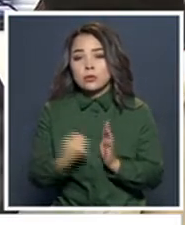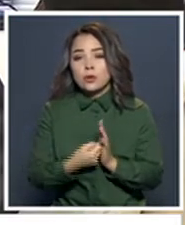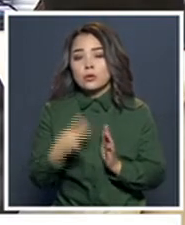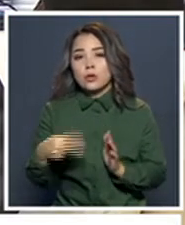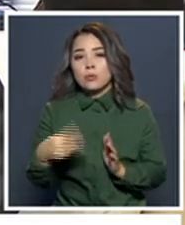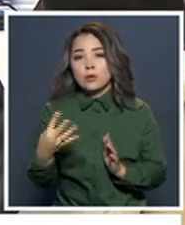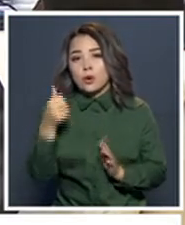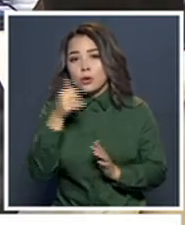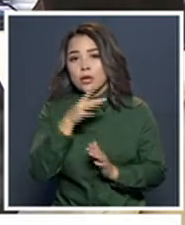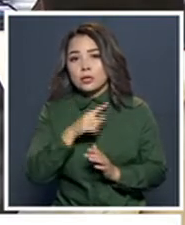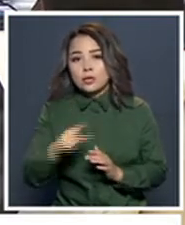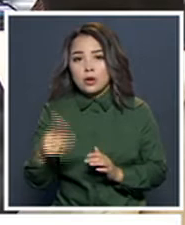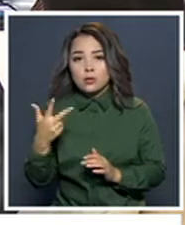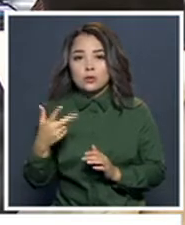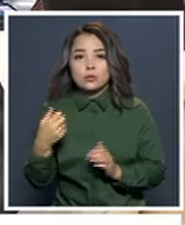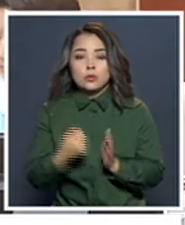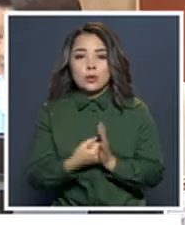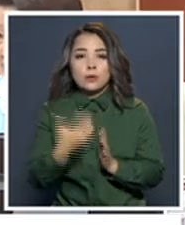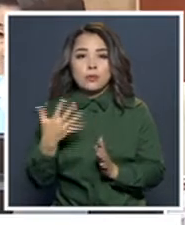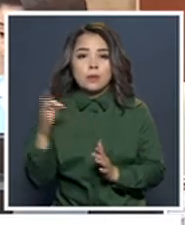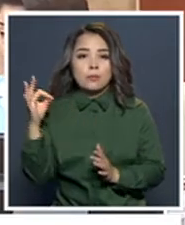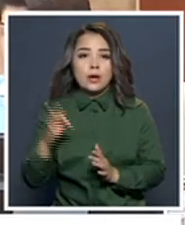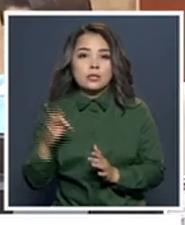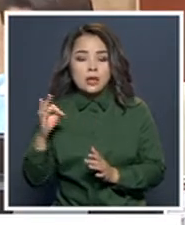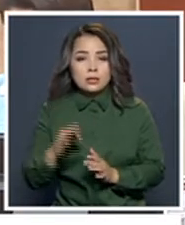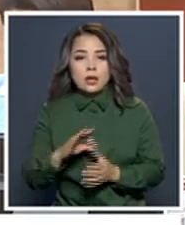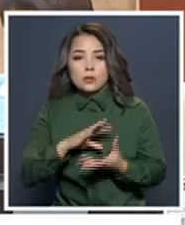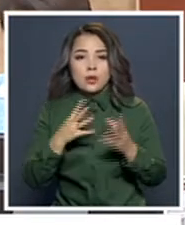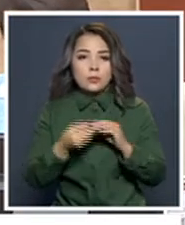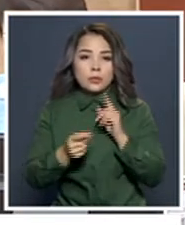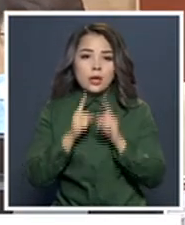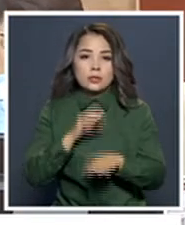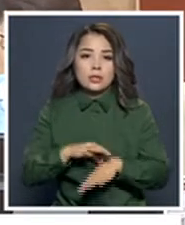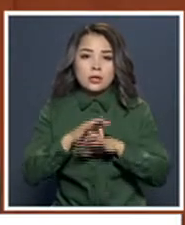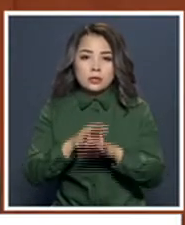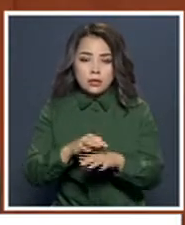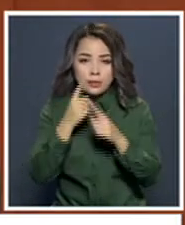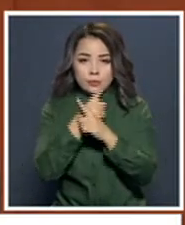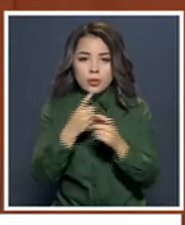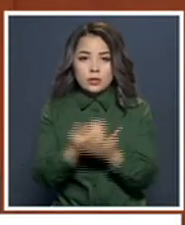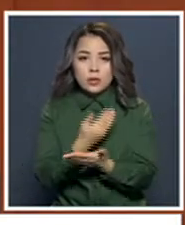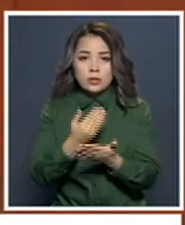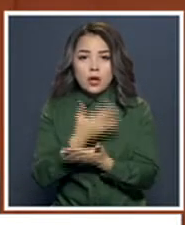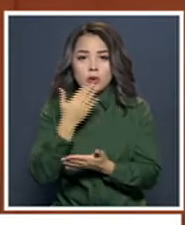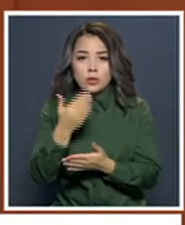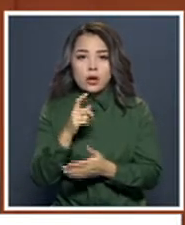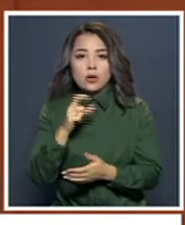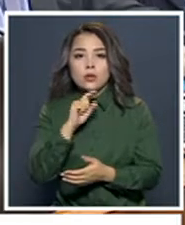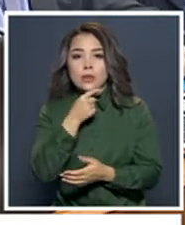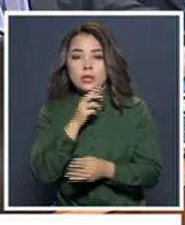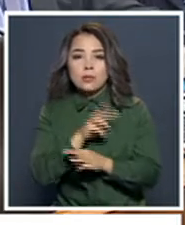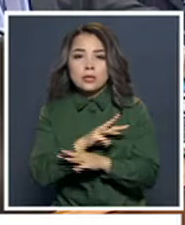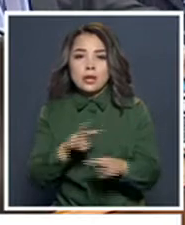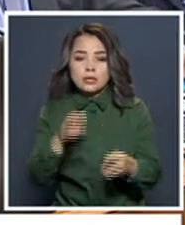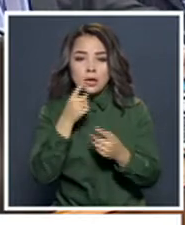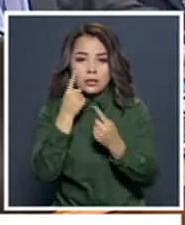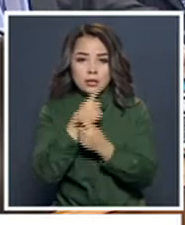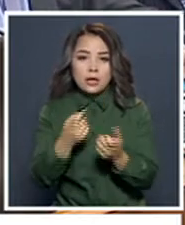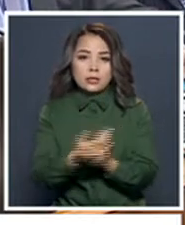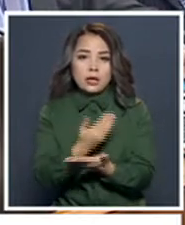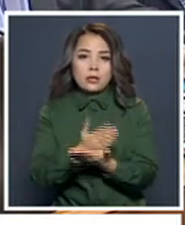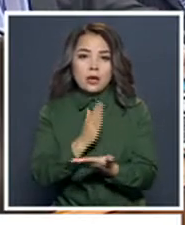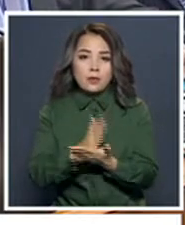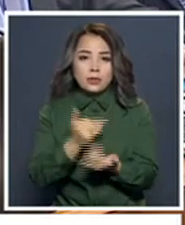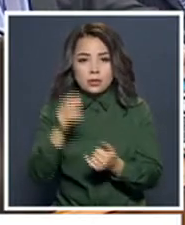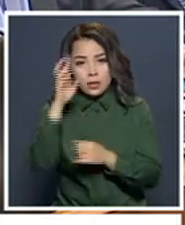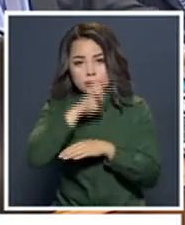жылдары 3-5% шегінде болады деп мәжілістің жалпы отырысында ұлттық экономика министрі Руслан Дәленов айтты. Елімізге